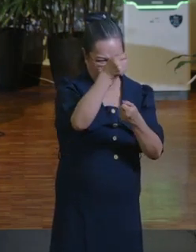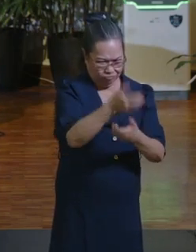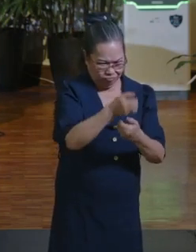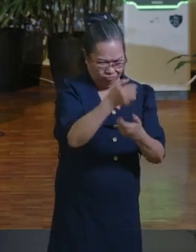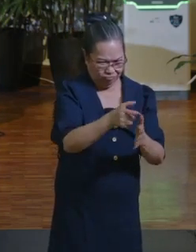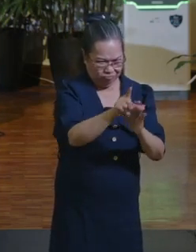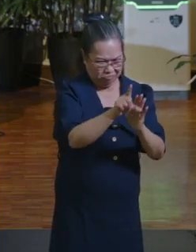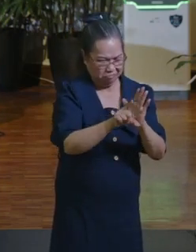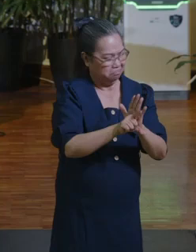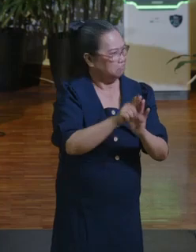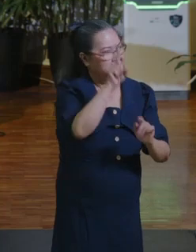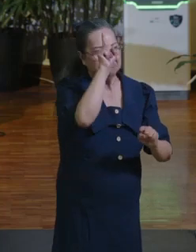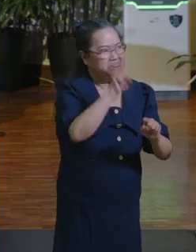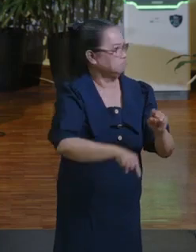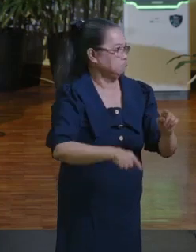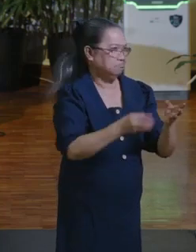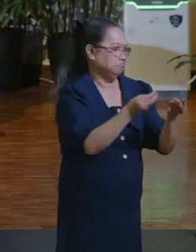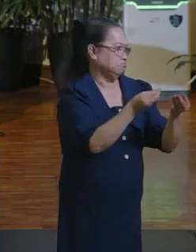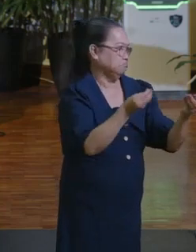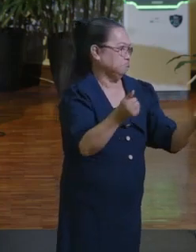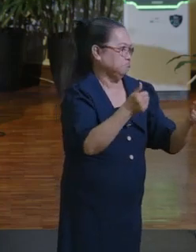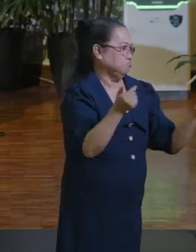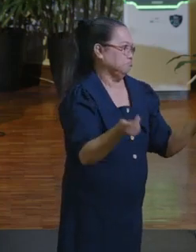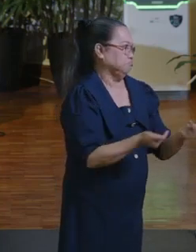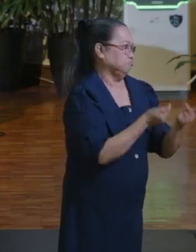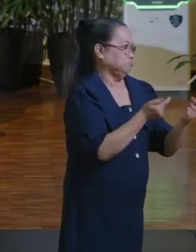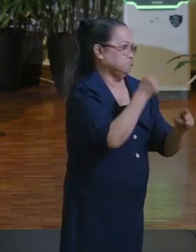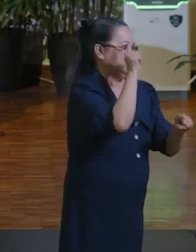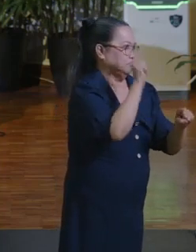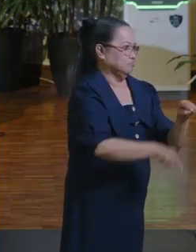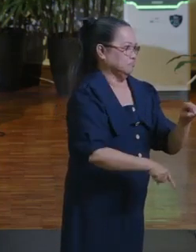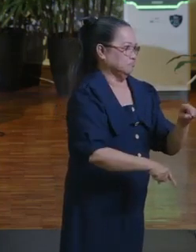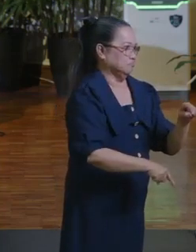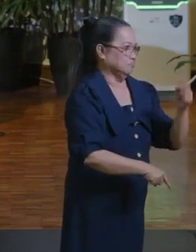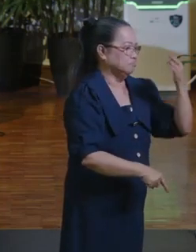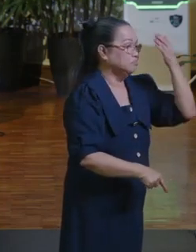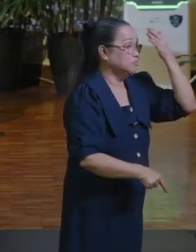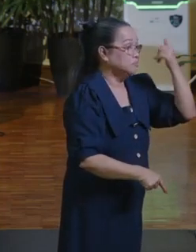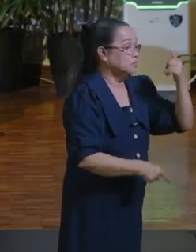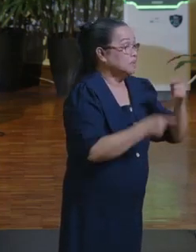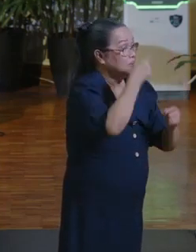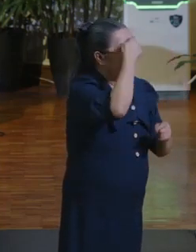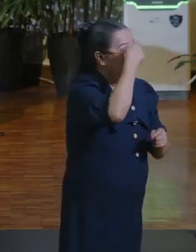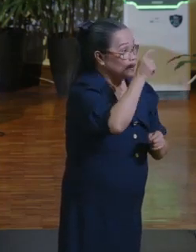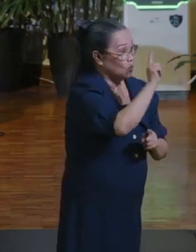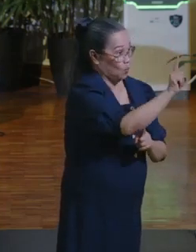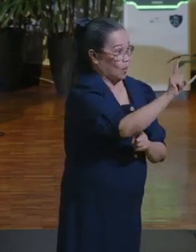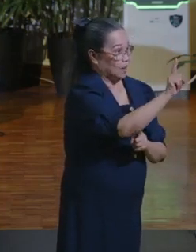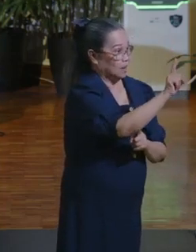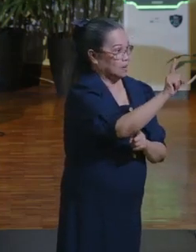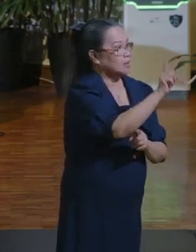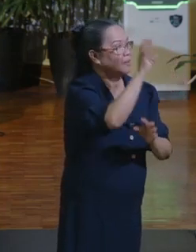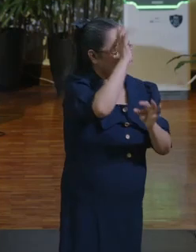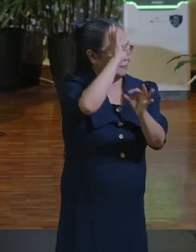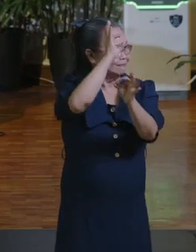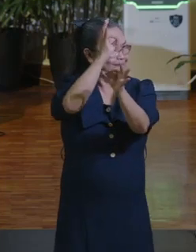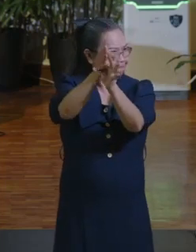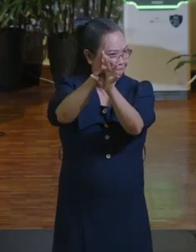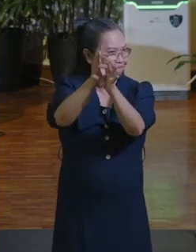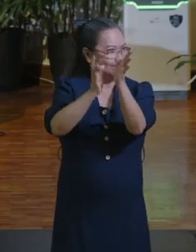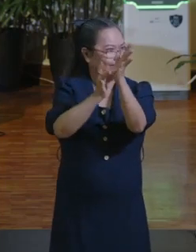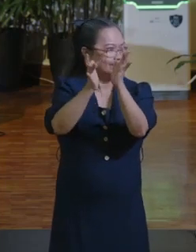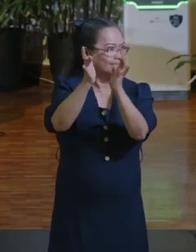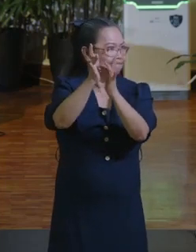ang isang tao ay hindi naaring matuwid sa harapan ng Diyos, kundi sa pamamagitan lamang ng pananampalataya